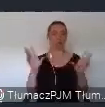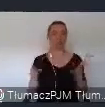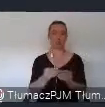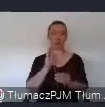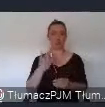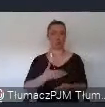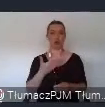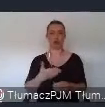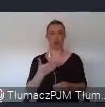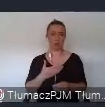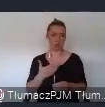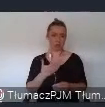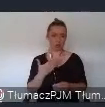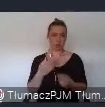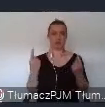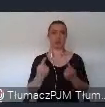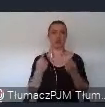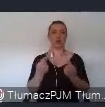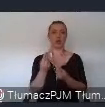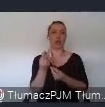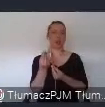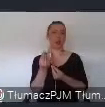zaczynamy odczuwać, jakby powiedzieć, sytuację ekonomiczną.